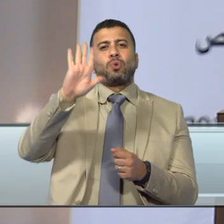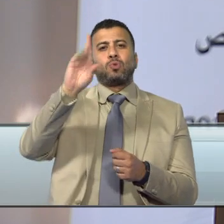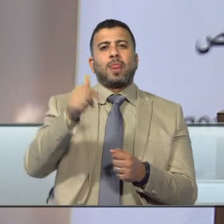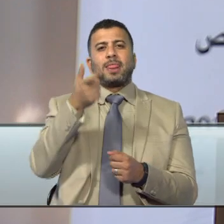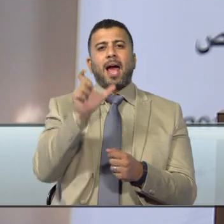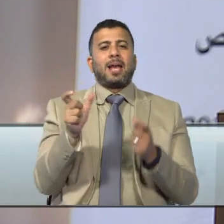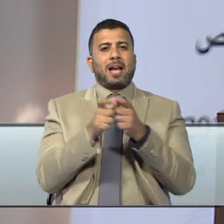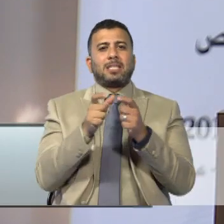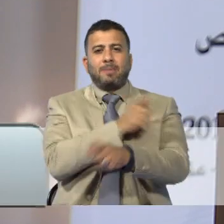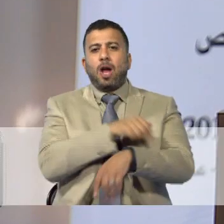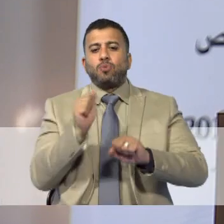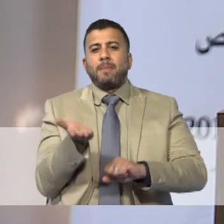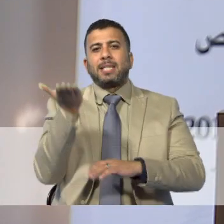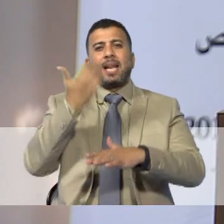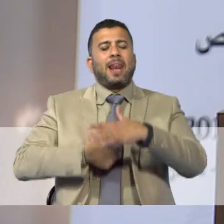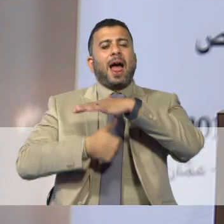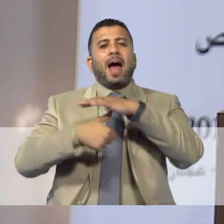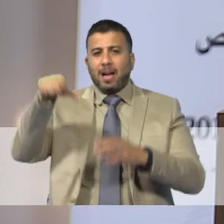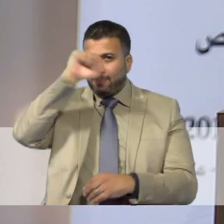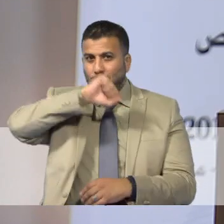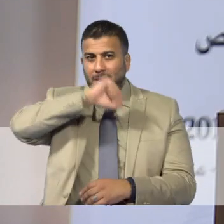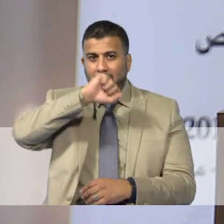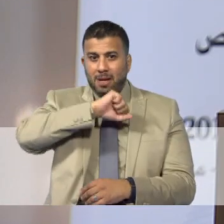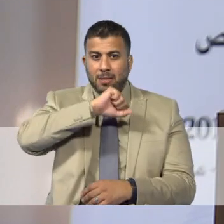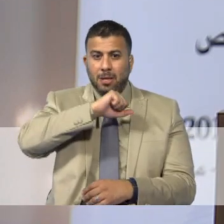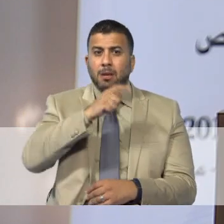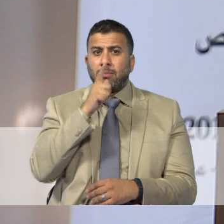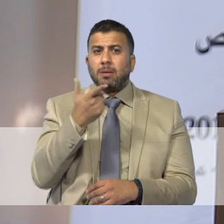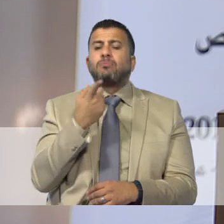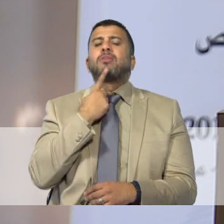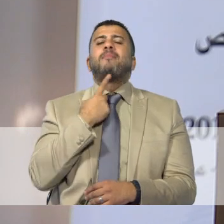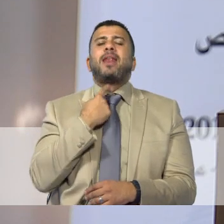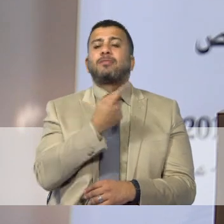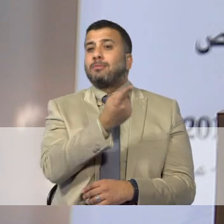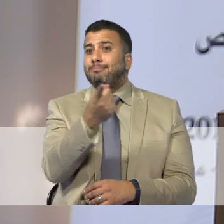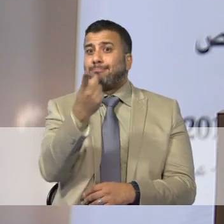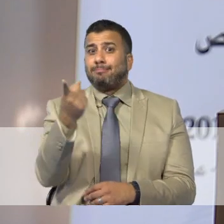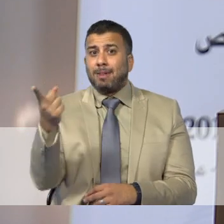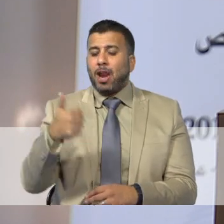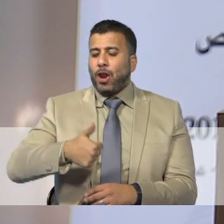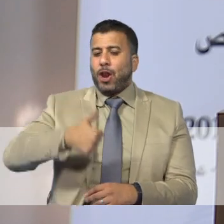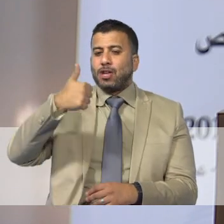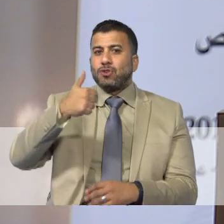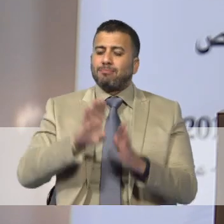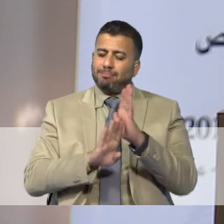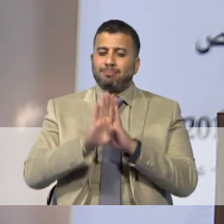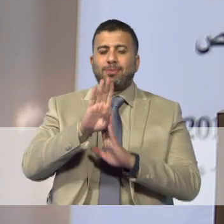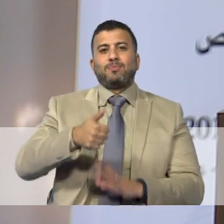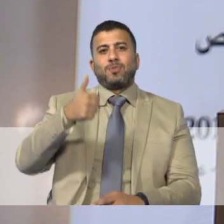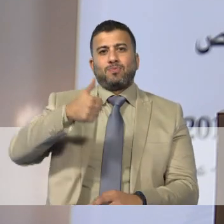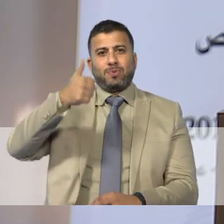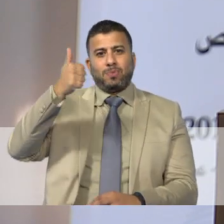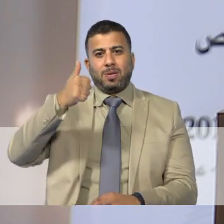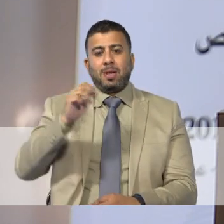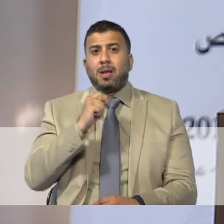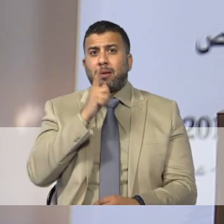القاسمي عضو المجلس الأعلى حاكم الشارقة وتمنياته لكم بالنجاح والتوفيق،